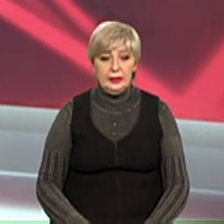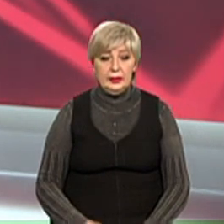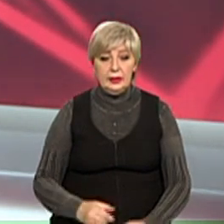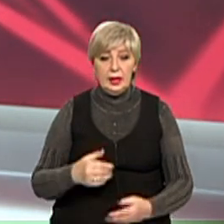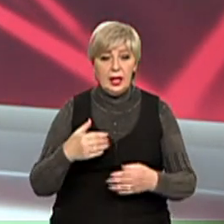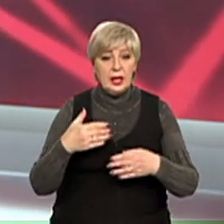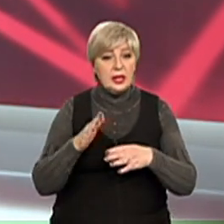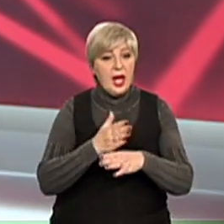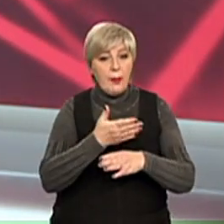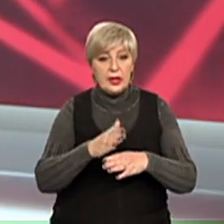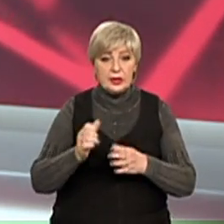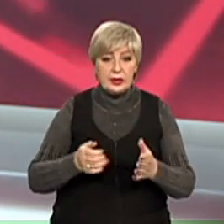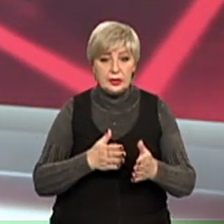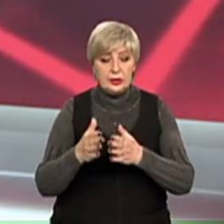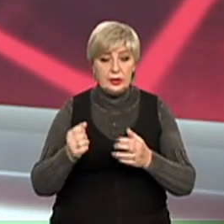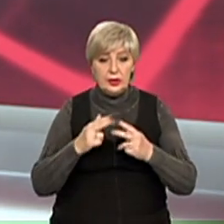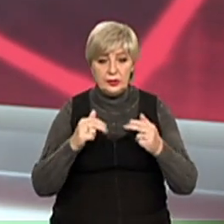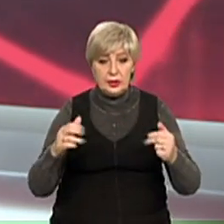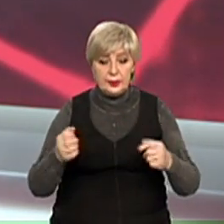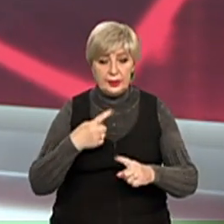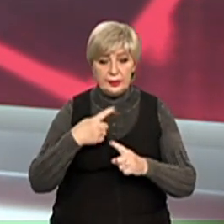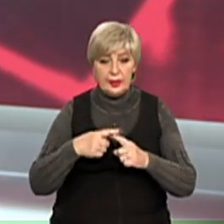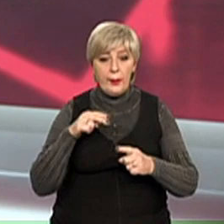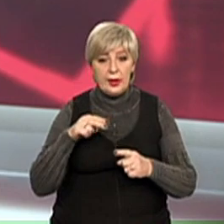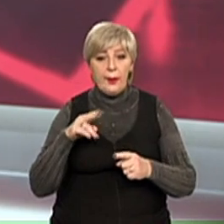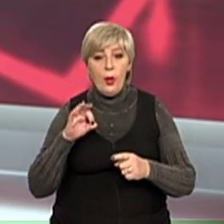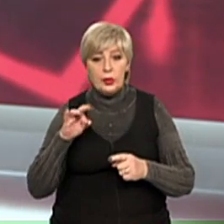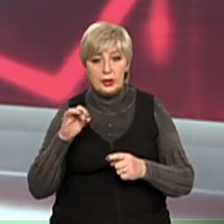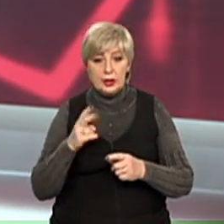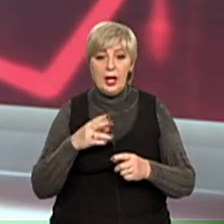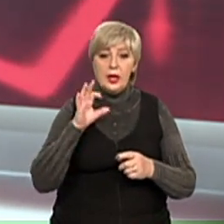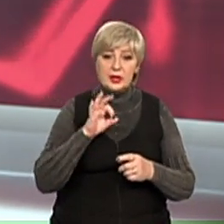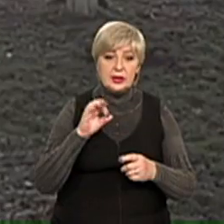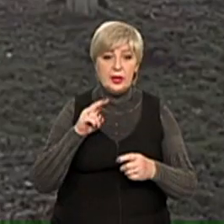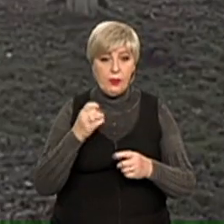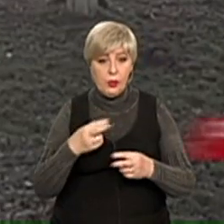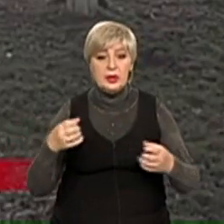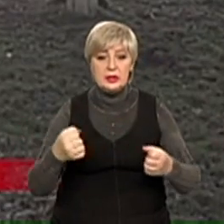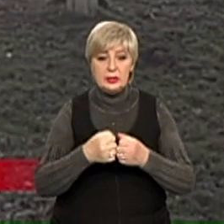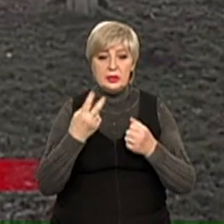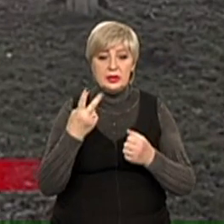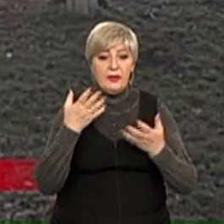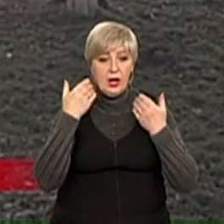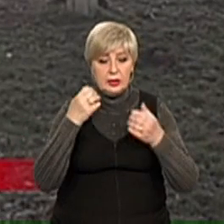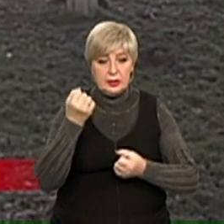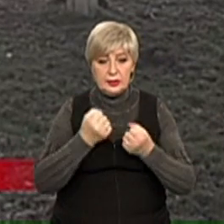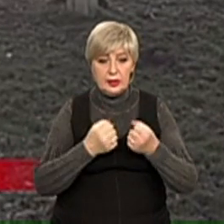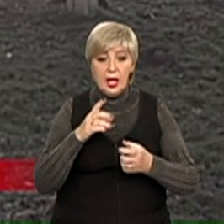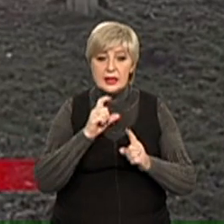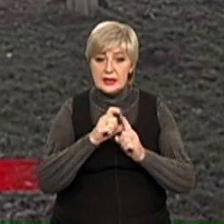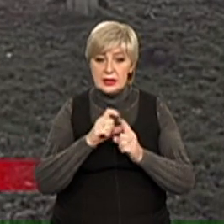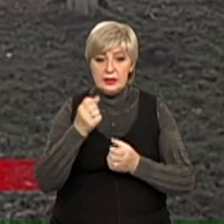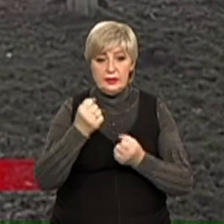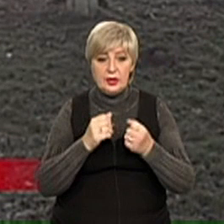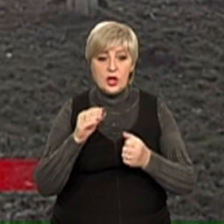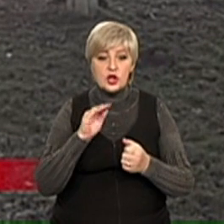Не поділили дорогу. У Дніпрі на розі проспектів Пилипа Орлика та Олександра Поля зіткнулись два легковики. Зі слів водія «Шевроле», він рухався